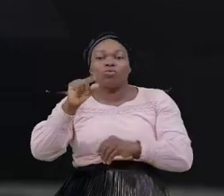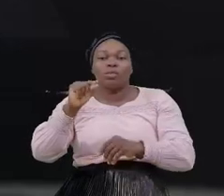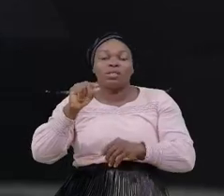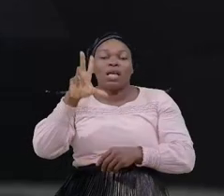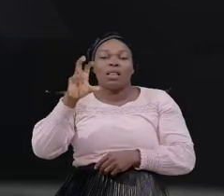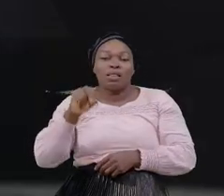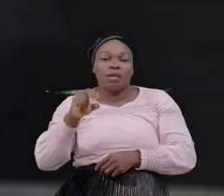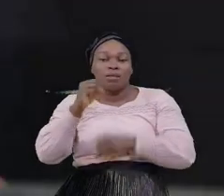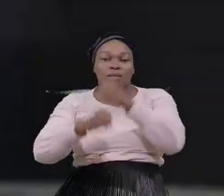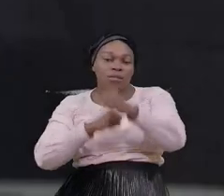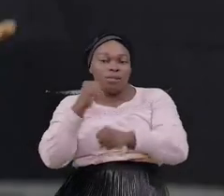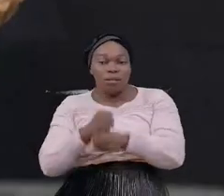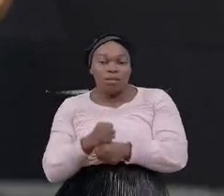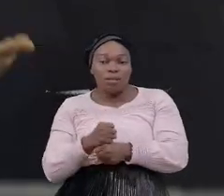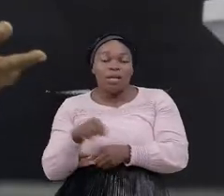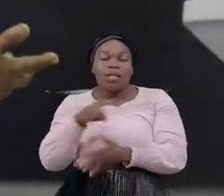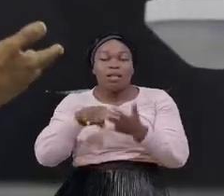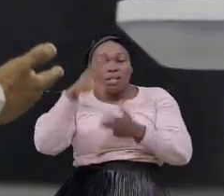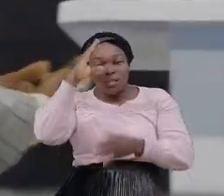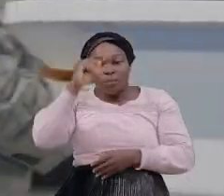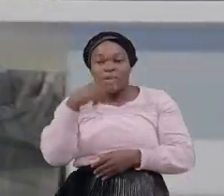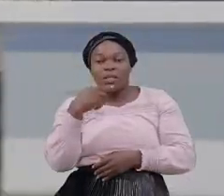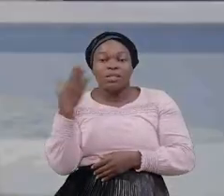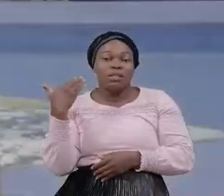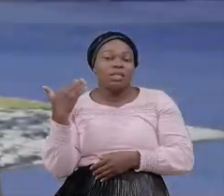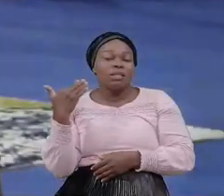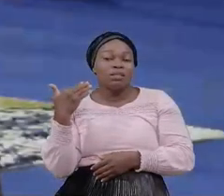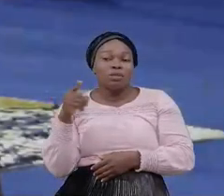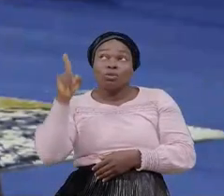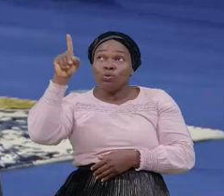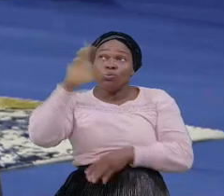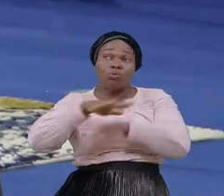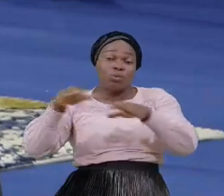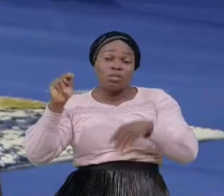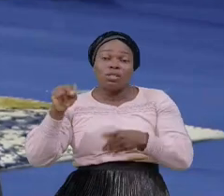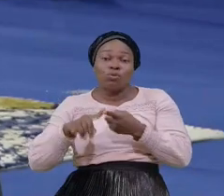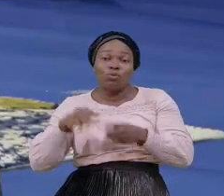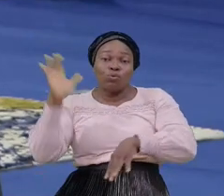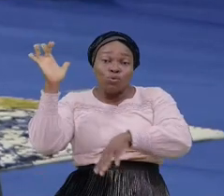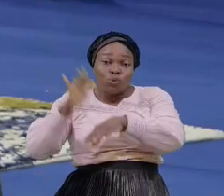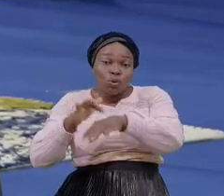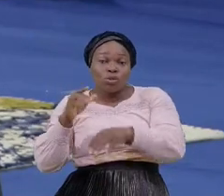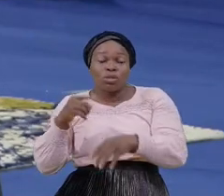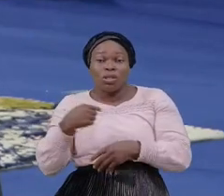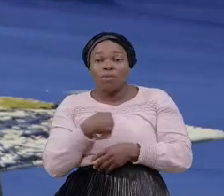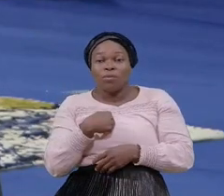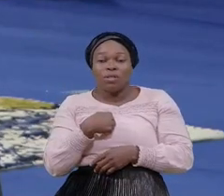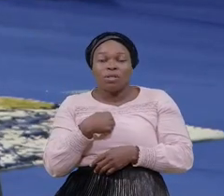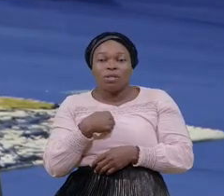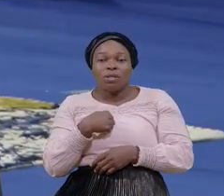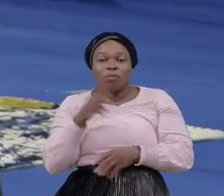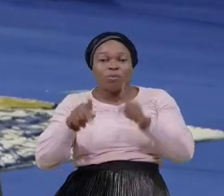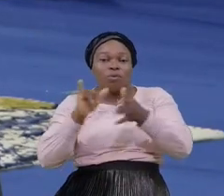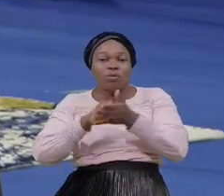40 ans. Cet homme a dit non, tu ne dois pas me toucher. Il y a des gens, ils vont à l'église